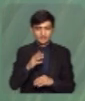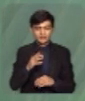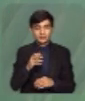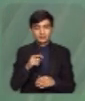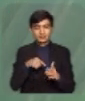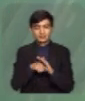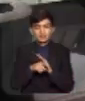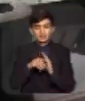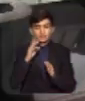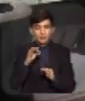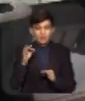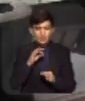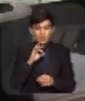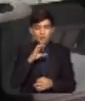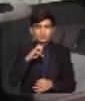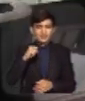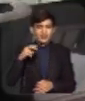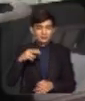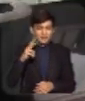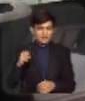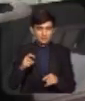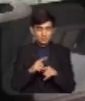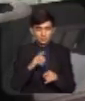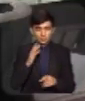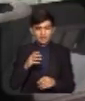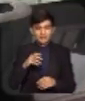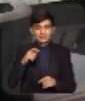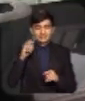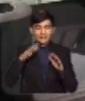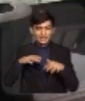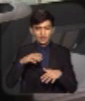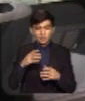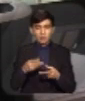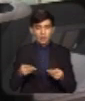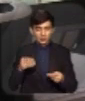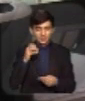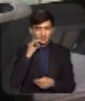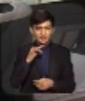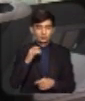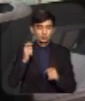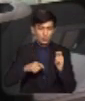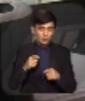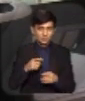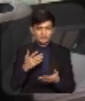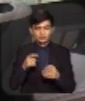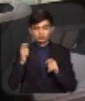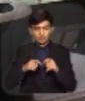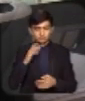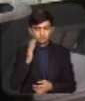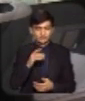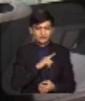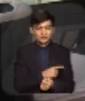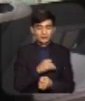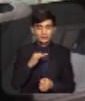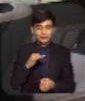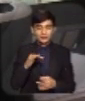осадки именно осадки это имеется ввиду мокрый снег с переходом в дождь и либо дождь вот и в